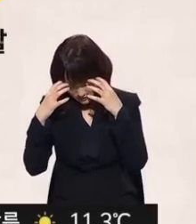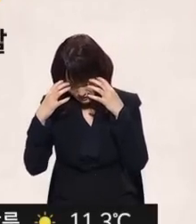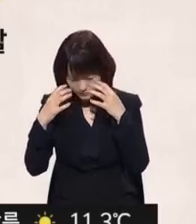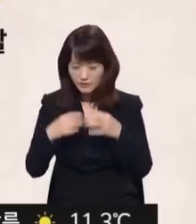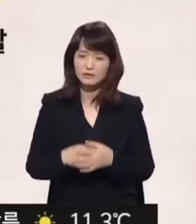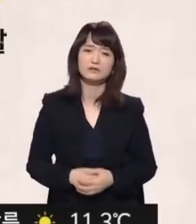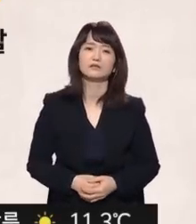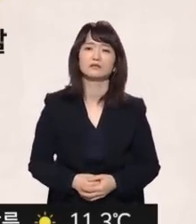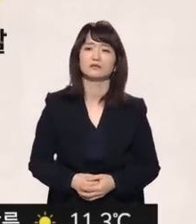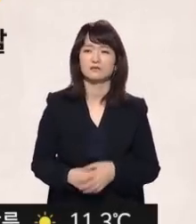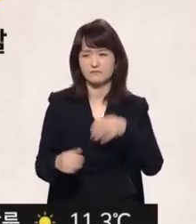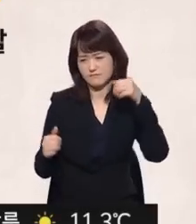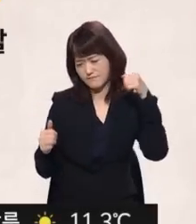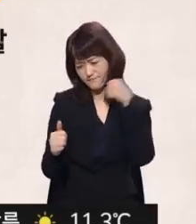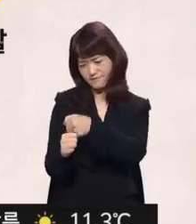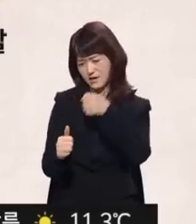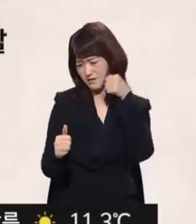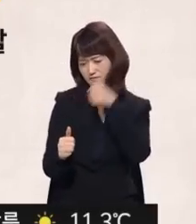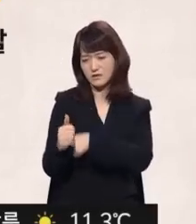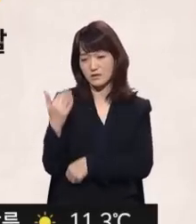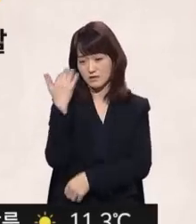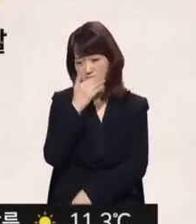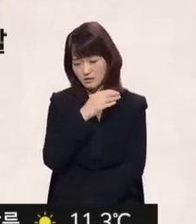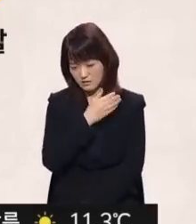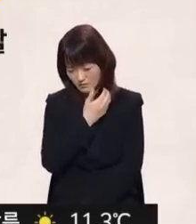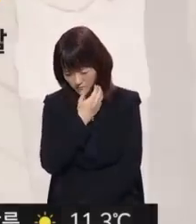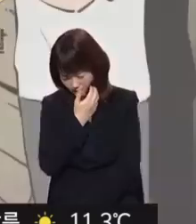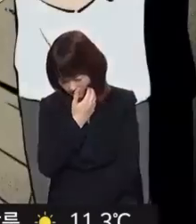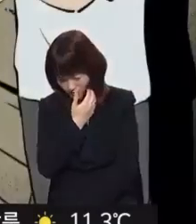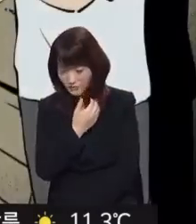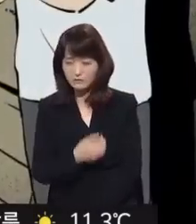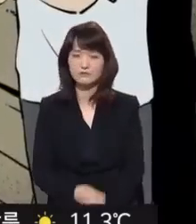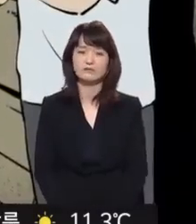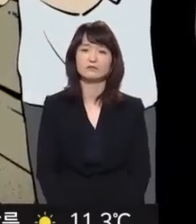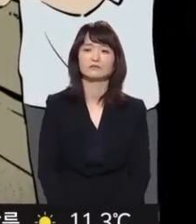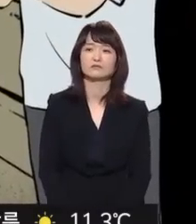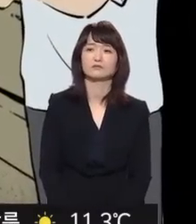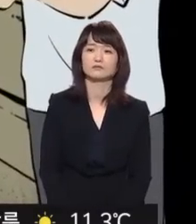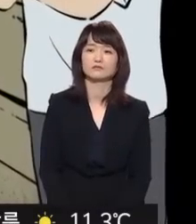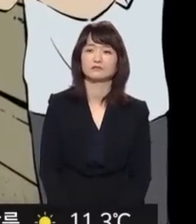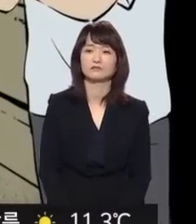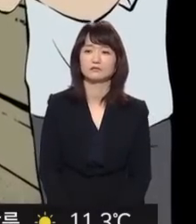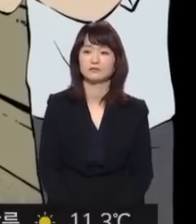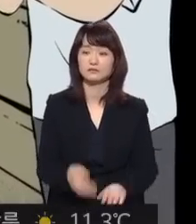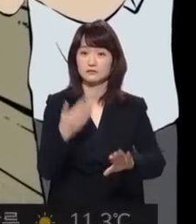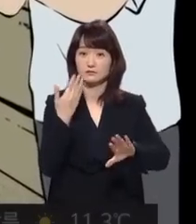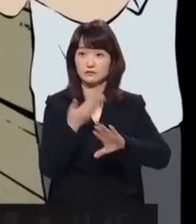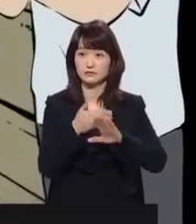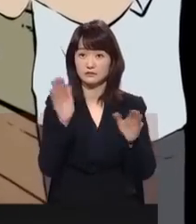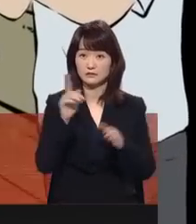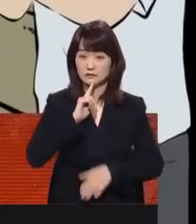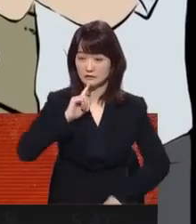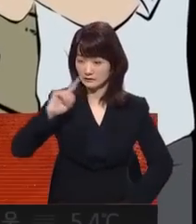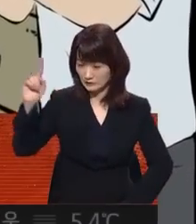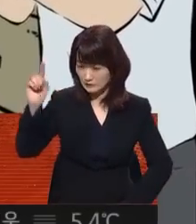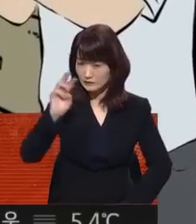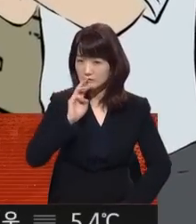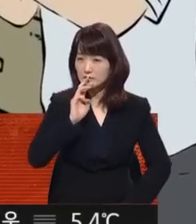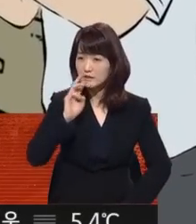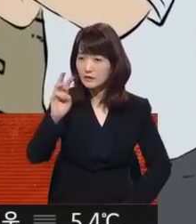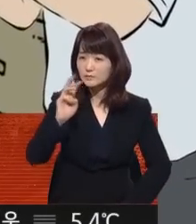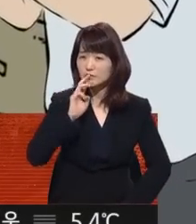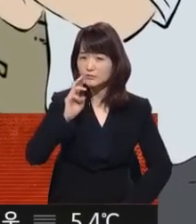괴롭겠습니까 맞고 있으면서 지금 성적으로 수치심을 겪고 있는데 저 상황이 그 다른 학생이 신고할 때까지 한 30분 정도를